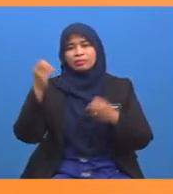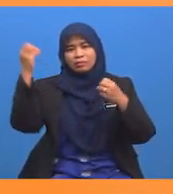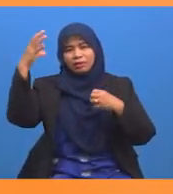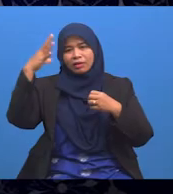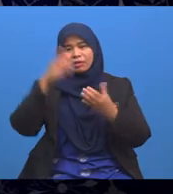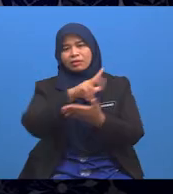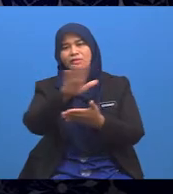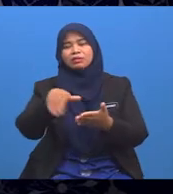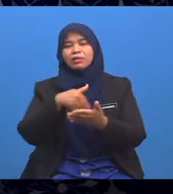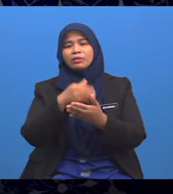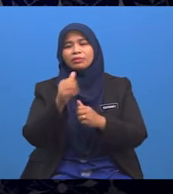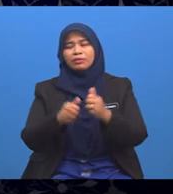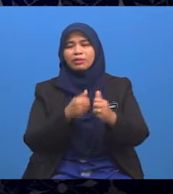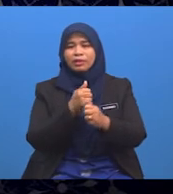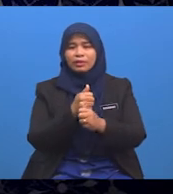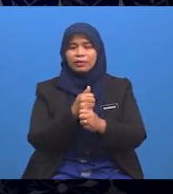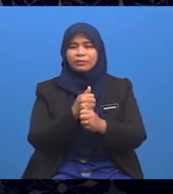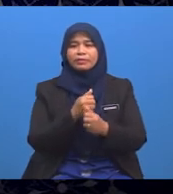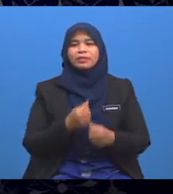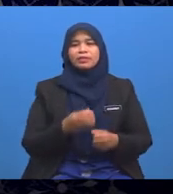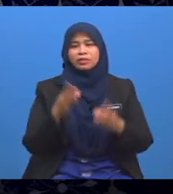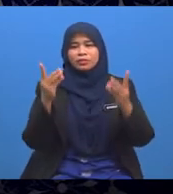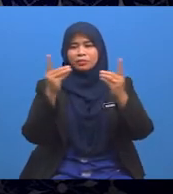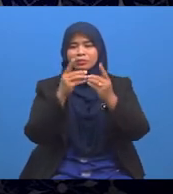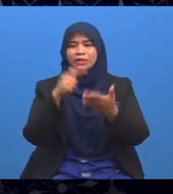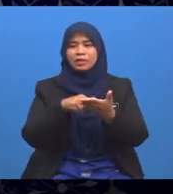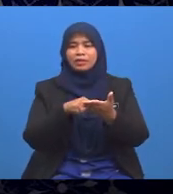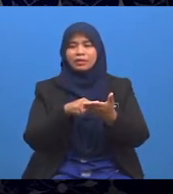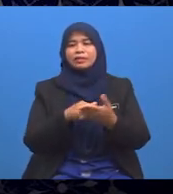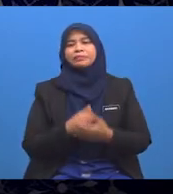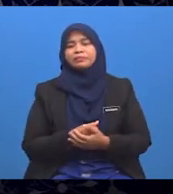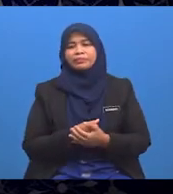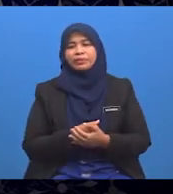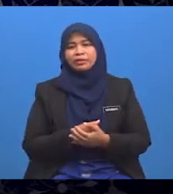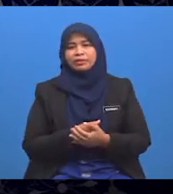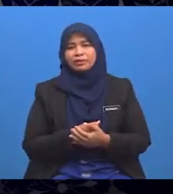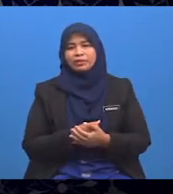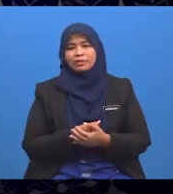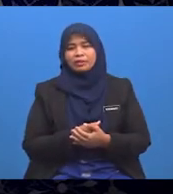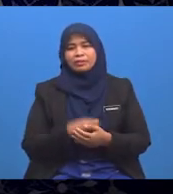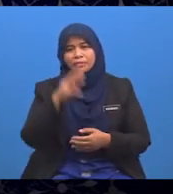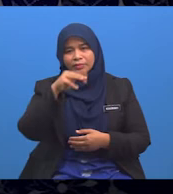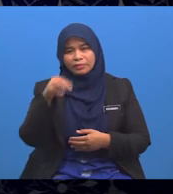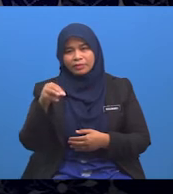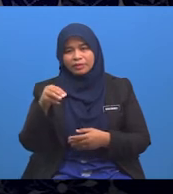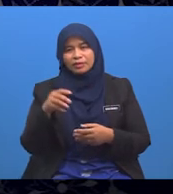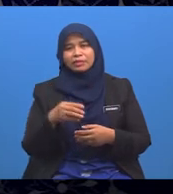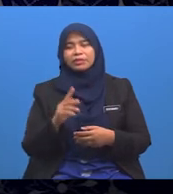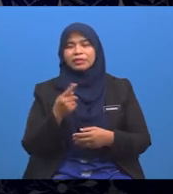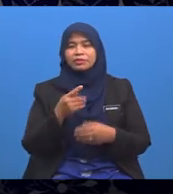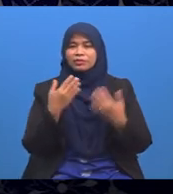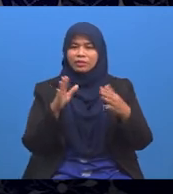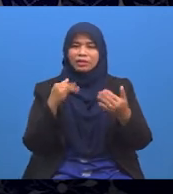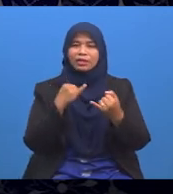alam. Sekian, sehingga berjumpa lagi pada kesempatan yang lain. Murid-murid, kita telah berada di